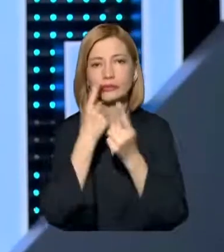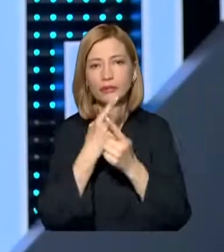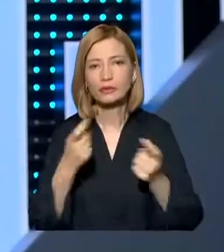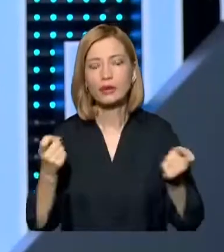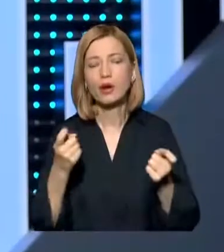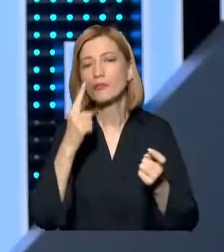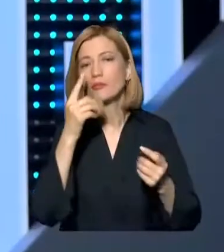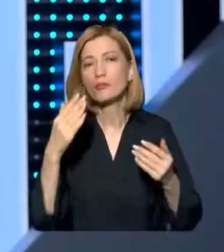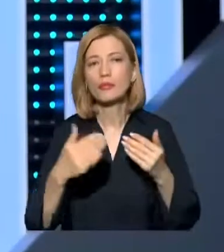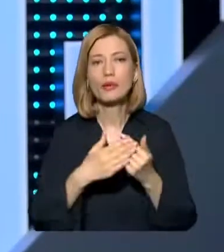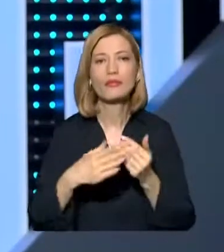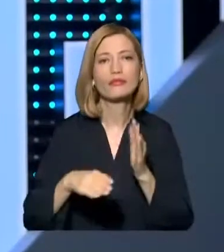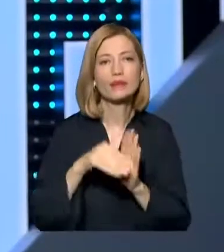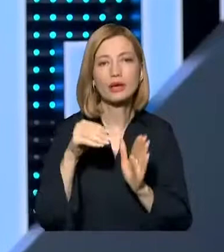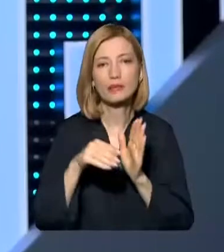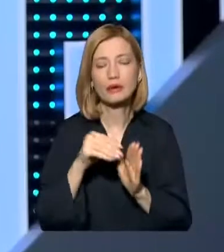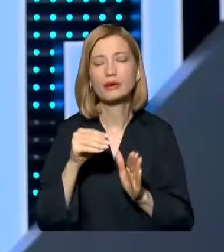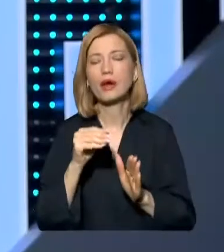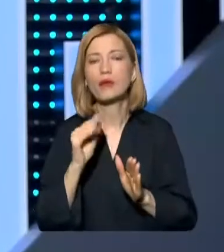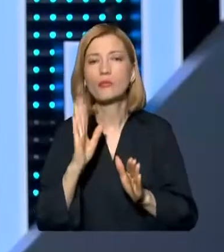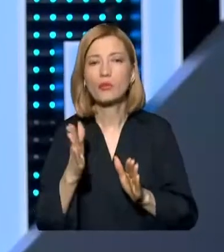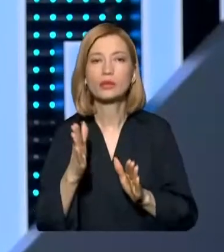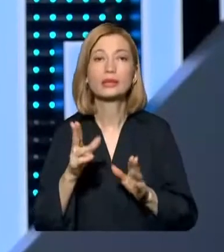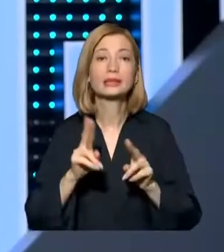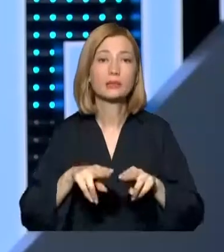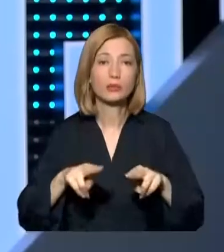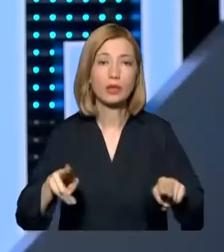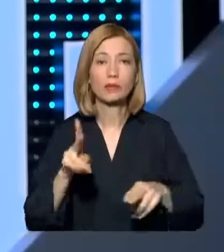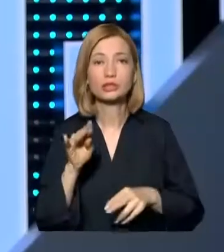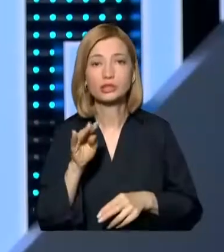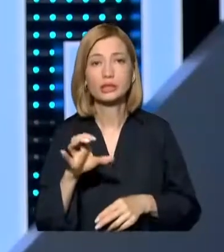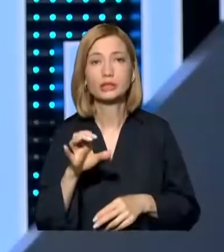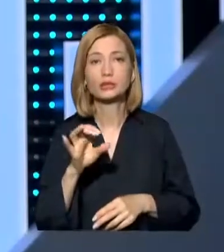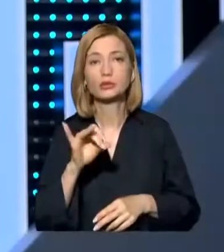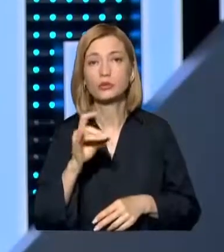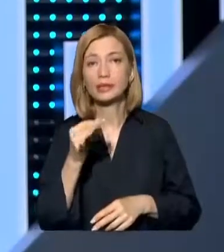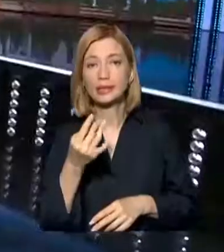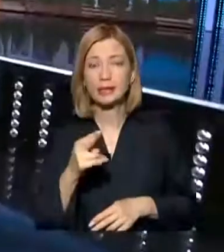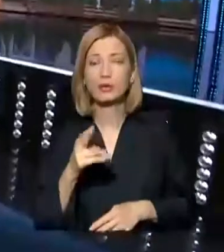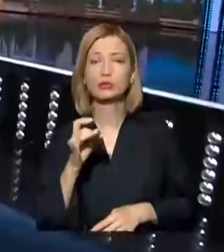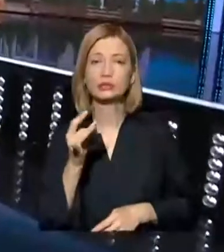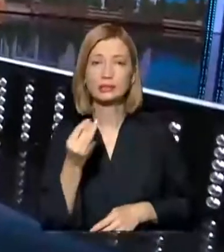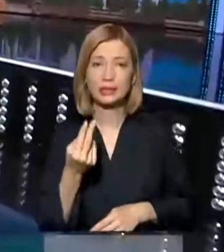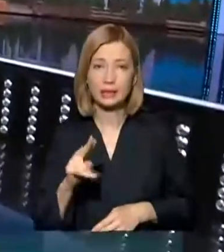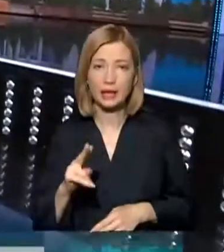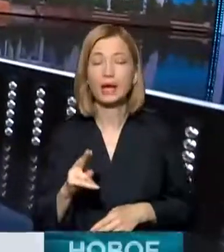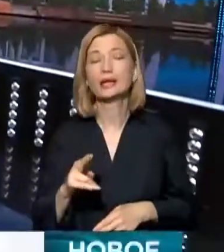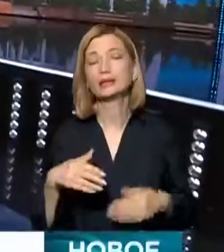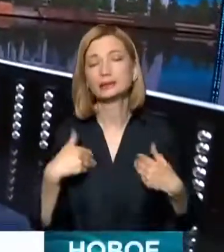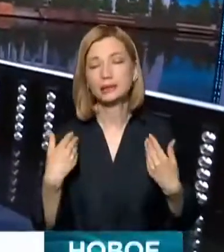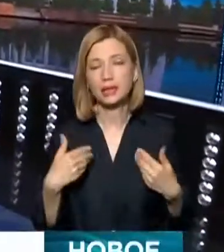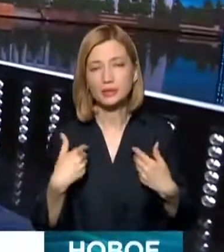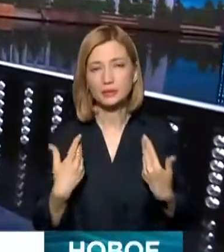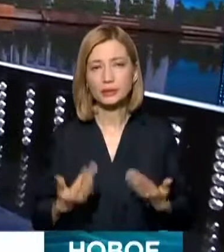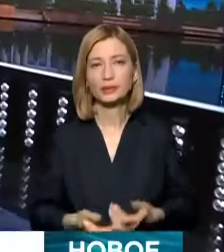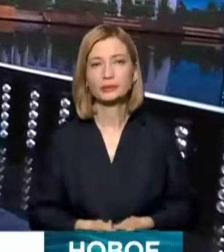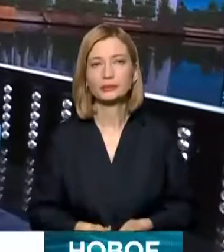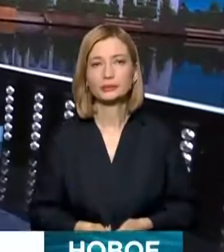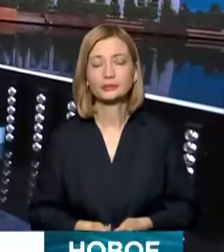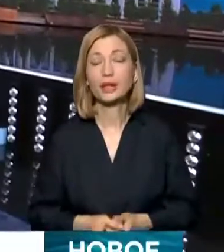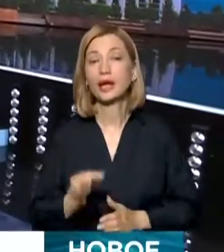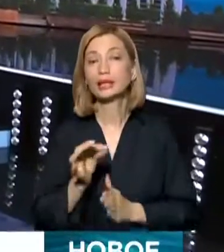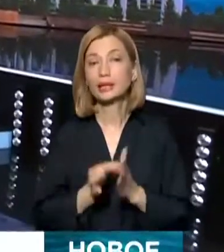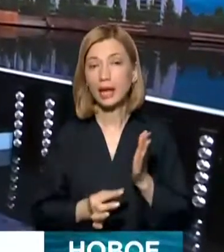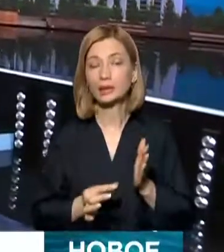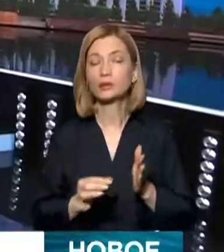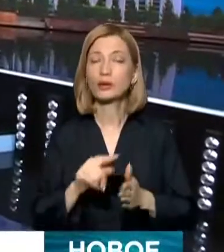ждет в предвыборной гонке, обсудим с депутатом Мажилиса Юлией Кучинской. Юлия Владимировна, здравствуйте. Здравствуйте. И сразу